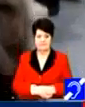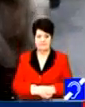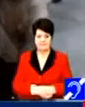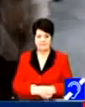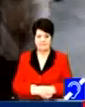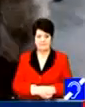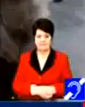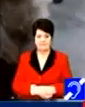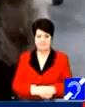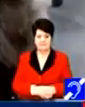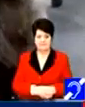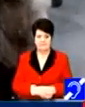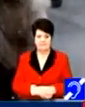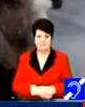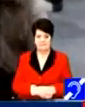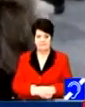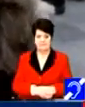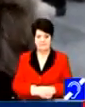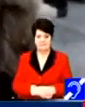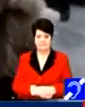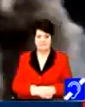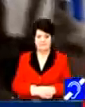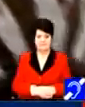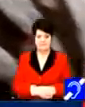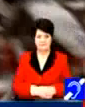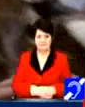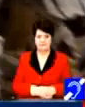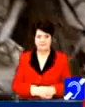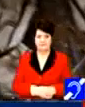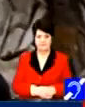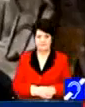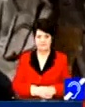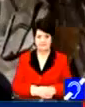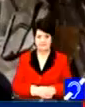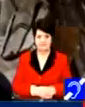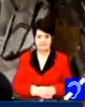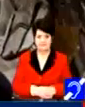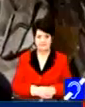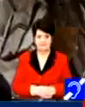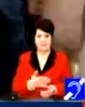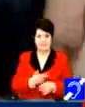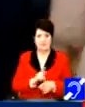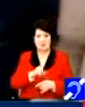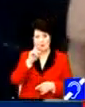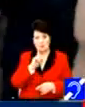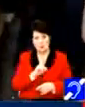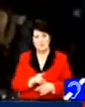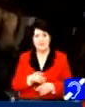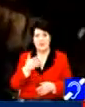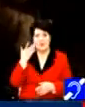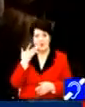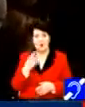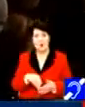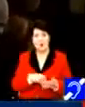verhnya. Сейчас до сих пор актуальны вот эти вещи, потому что они очень удобны, легкие. Cumpărătorii cu